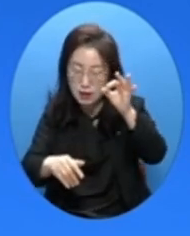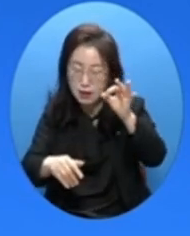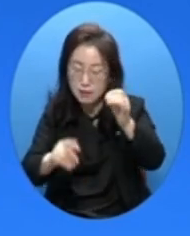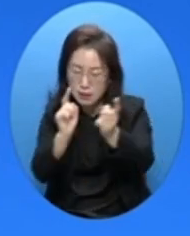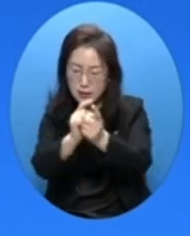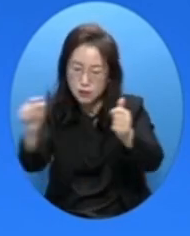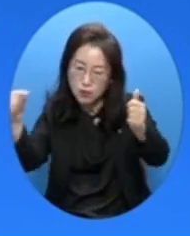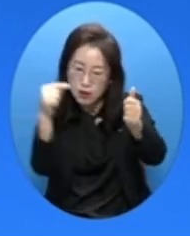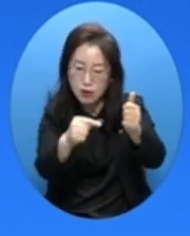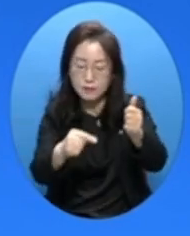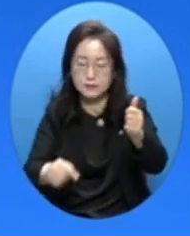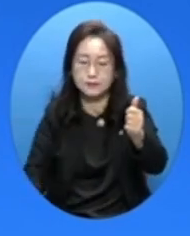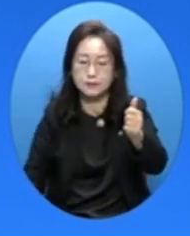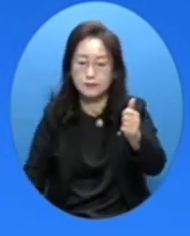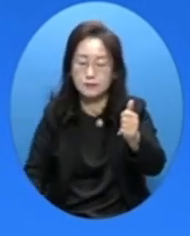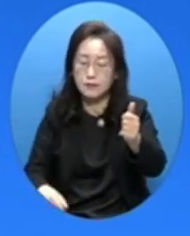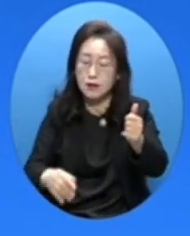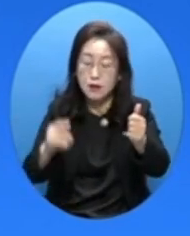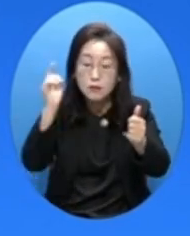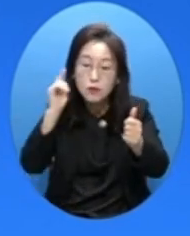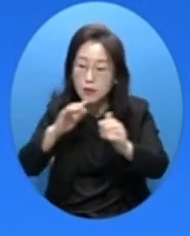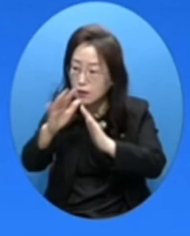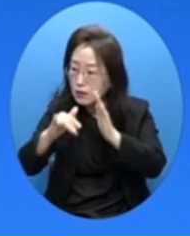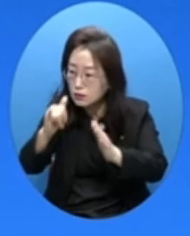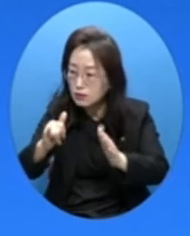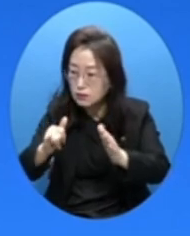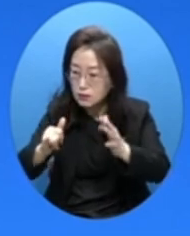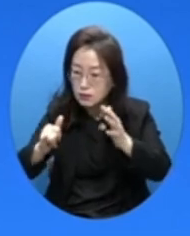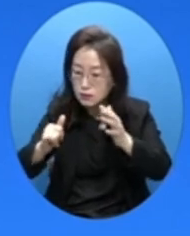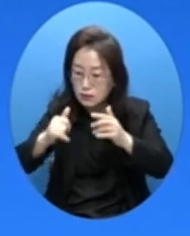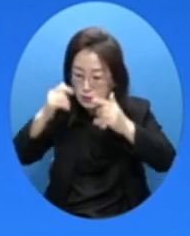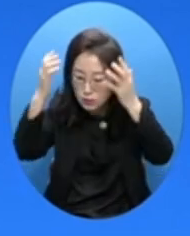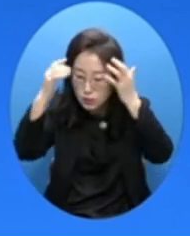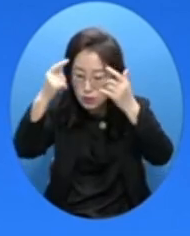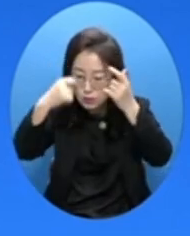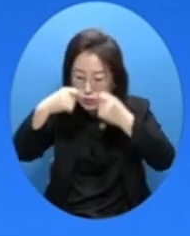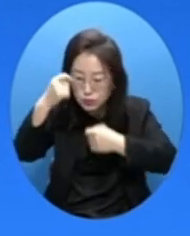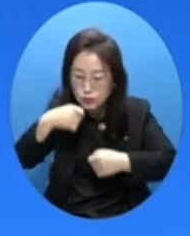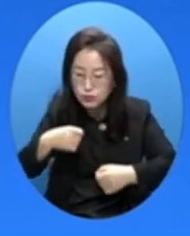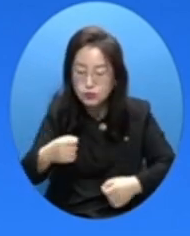고난이 다가오게 했습니까? 어찌 이런 비극이 우리 가정에 다가오게 했습니까?